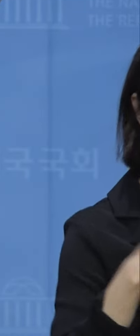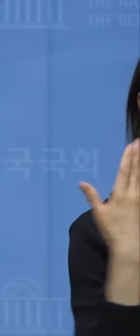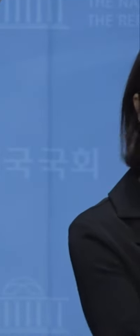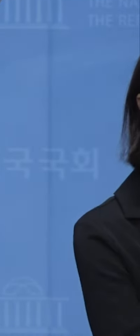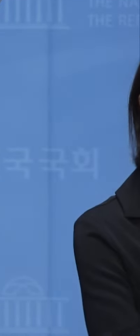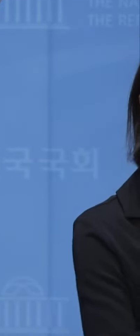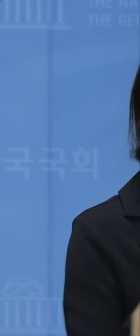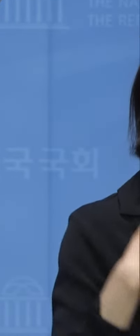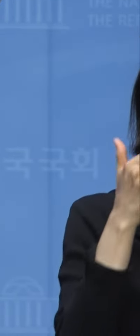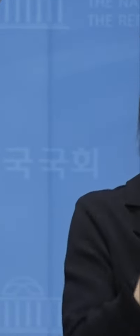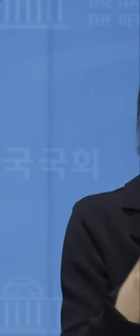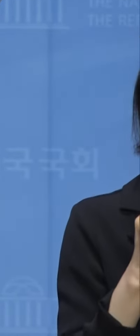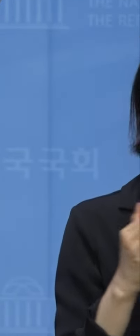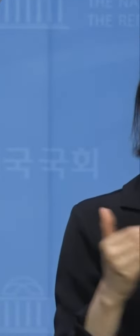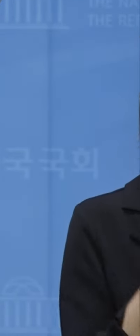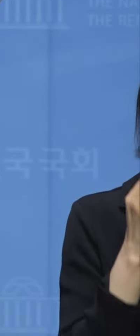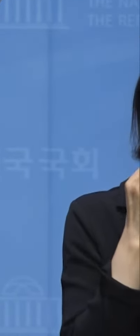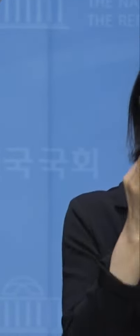드립니다.